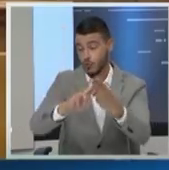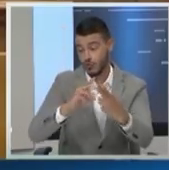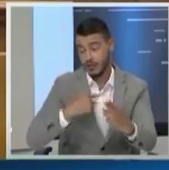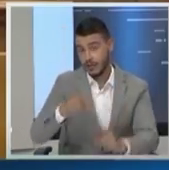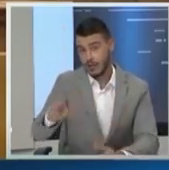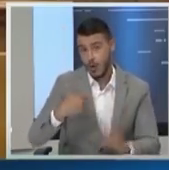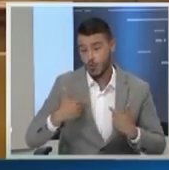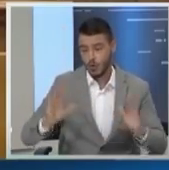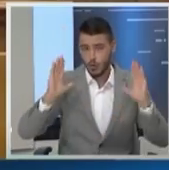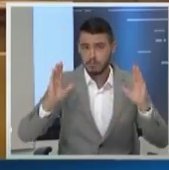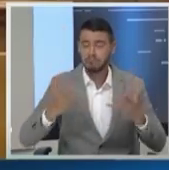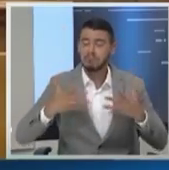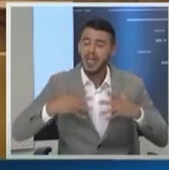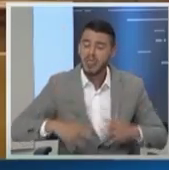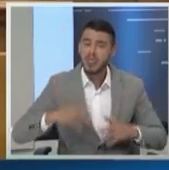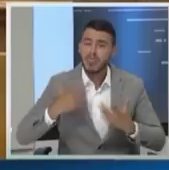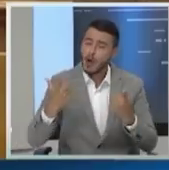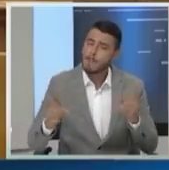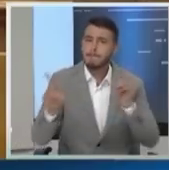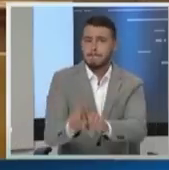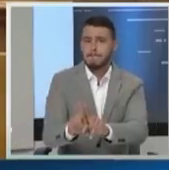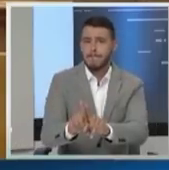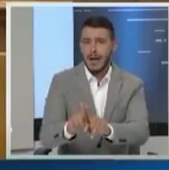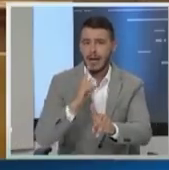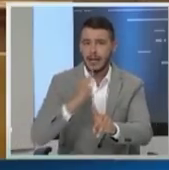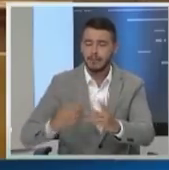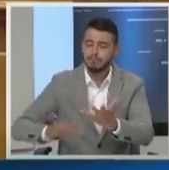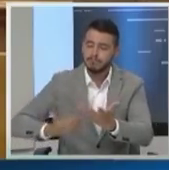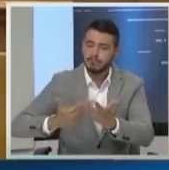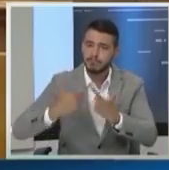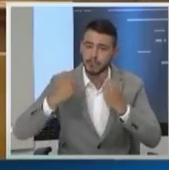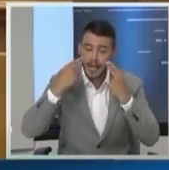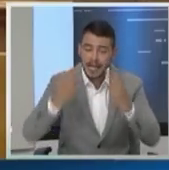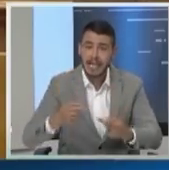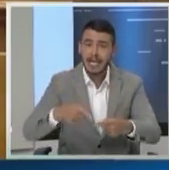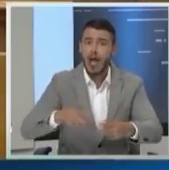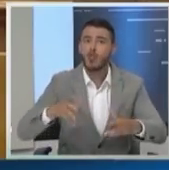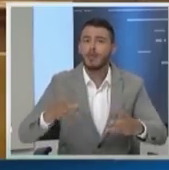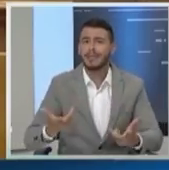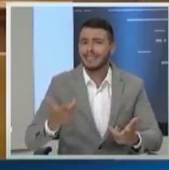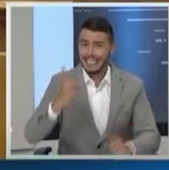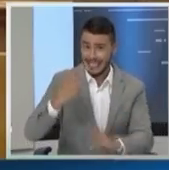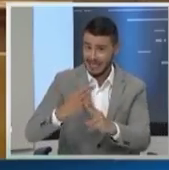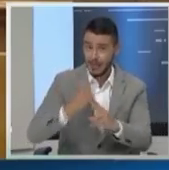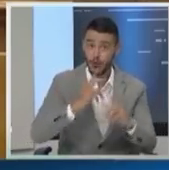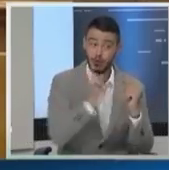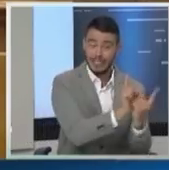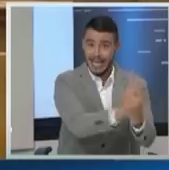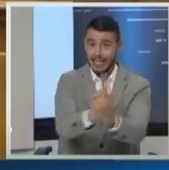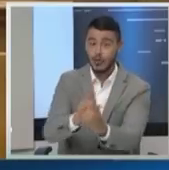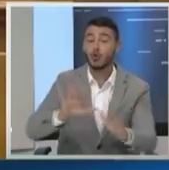να σας... να δούμε μαζί μάλλον, αν συμφωνήσουμε ότι το κρίσιμο θέμα δεν είναι να συναντάς, αλλά να κάνεις σε κάποιον τα